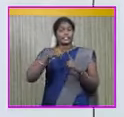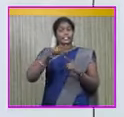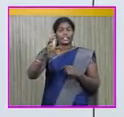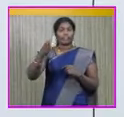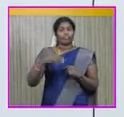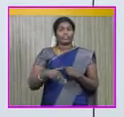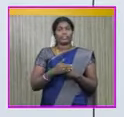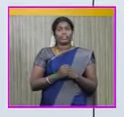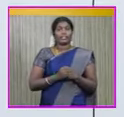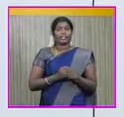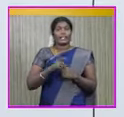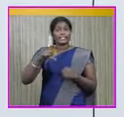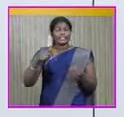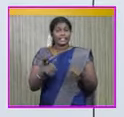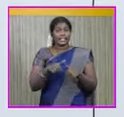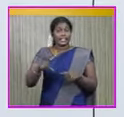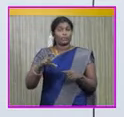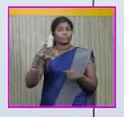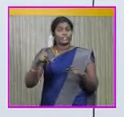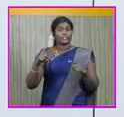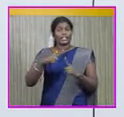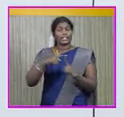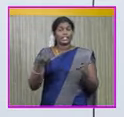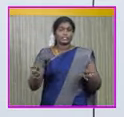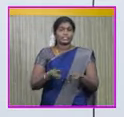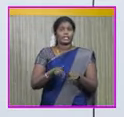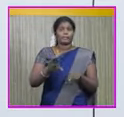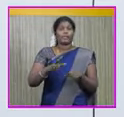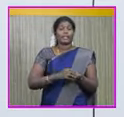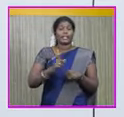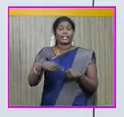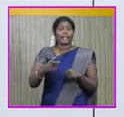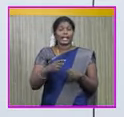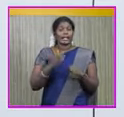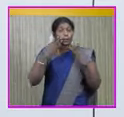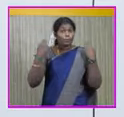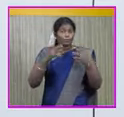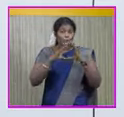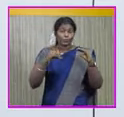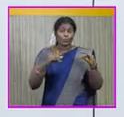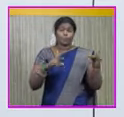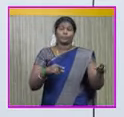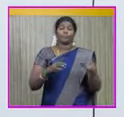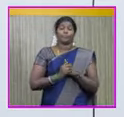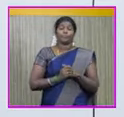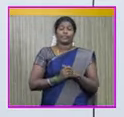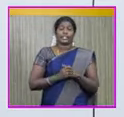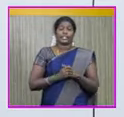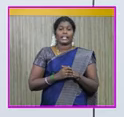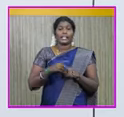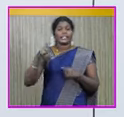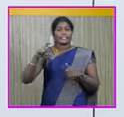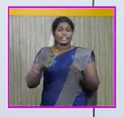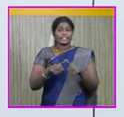அர்த்தம்? சிஏவும் சிடியும் சமம்னு அர்த்தம். எனவே இந்த கேட் முக்கோணம் முக்கோணம் சிஏடி